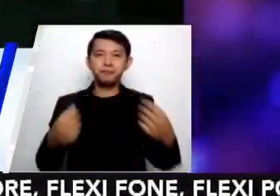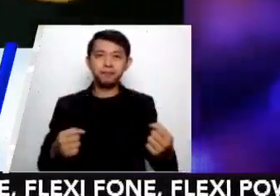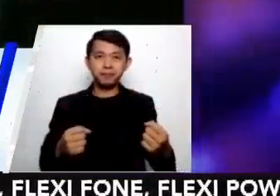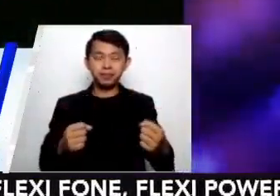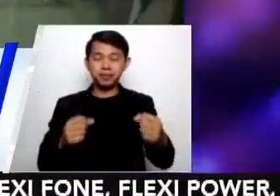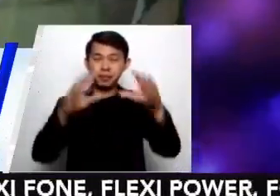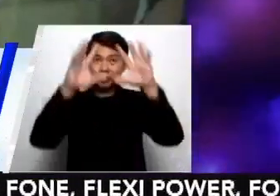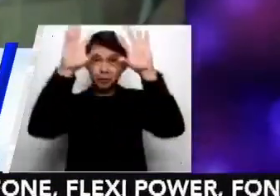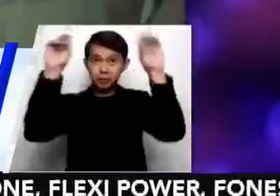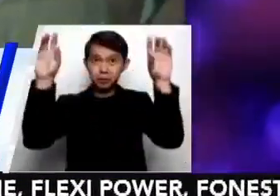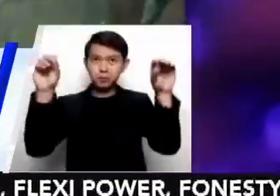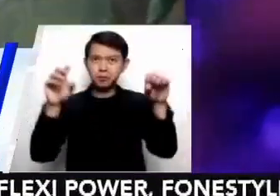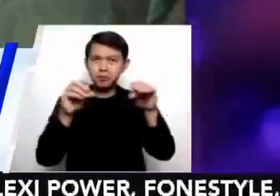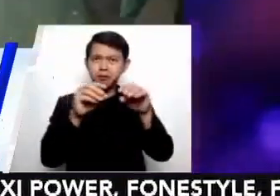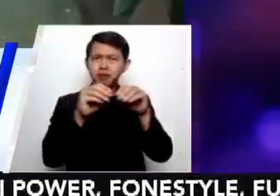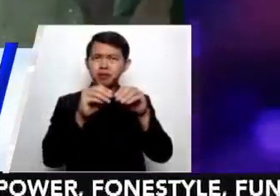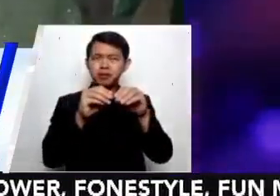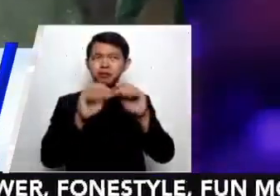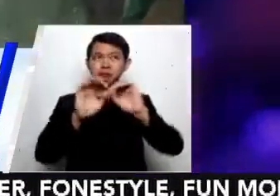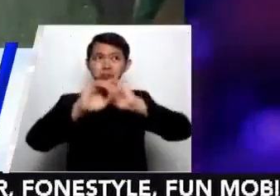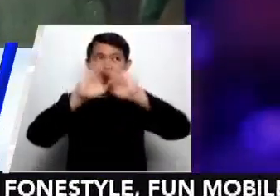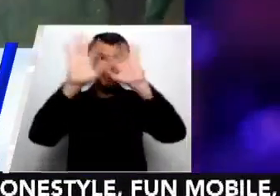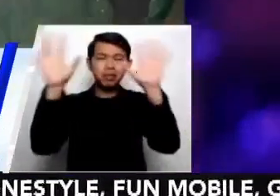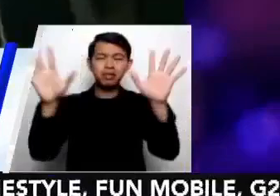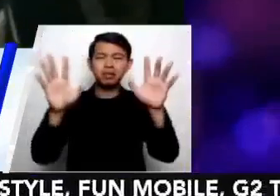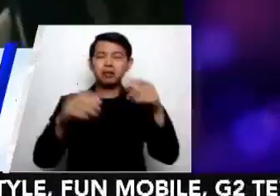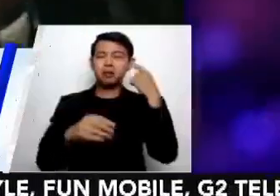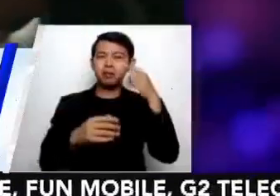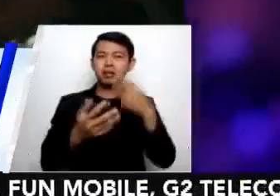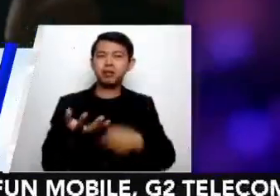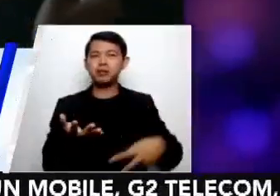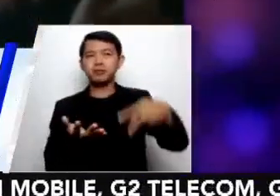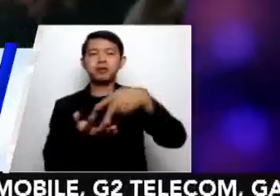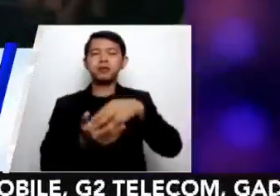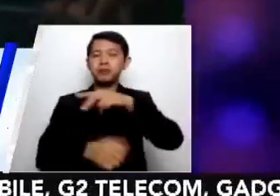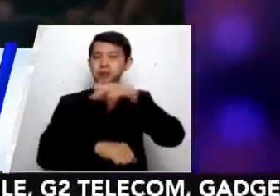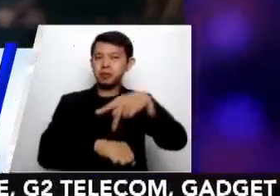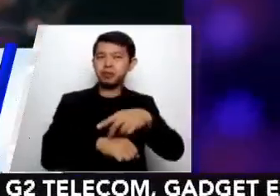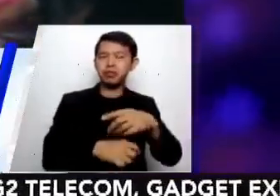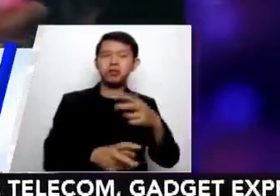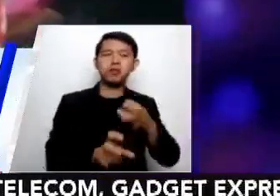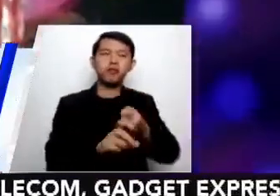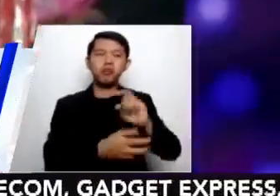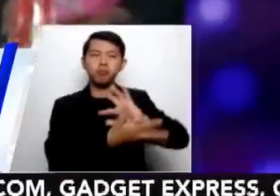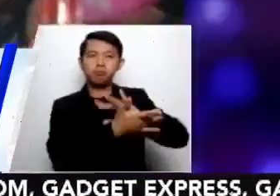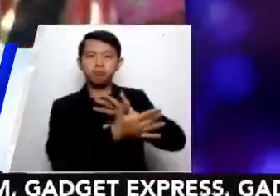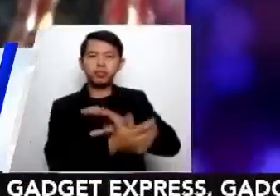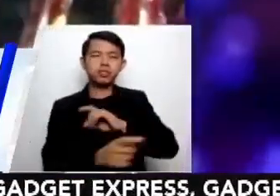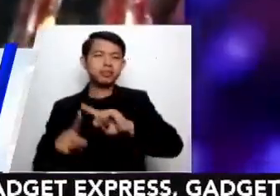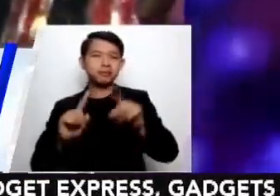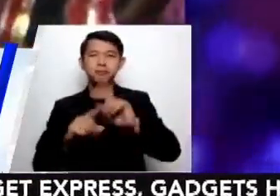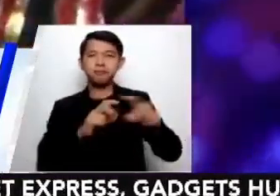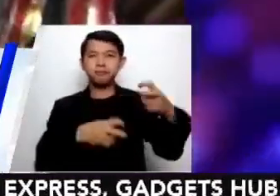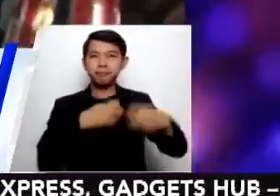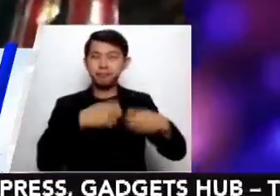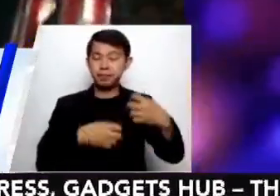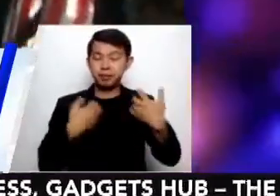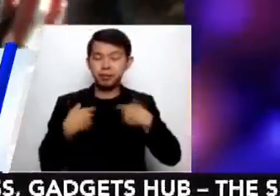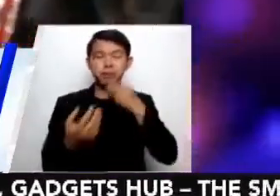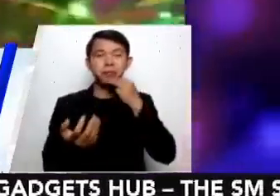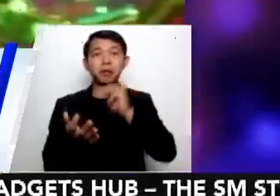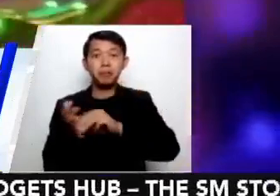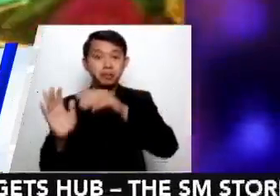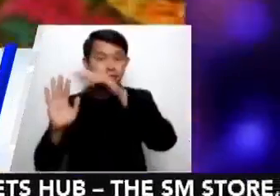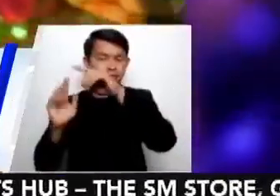ng bansa, sa pandemya at iba pang suliranin. Ipinarada rin sa Academic Oval ang mga mensahe ukol sa mga usaping